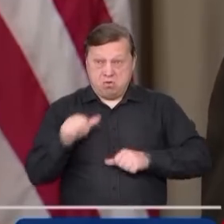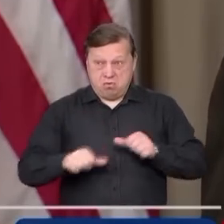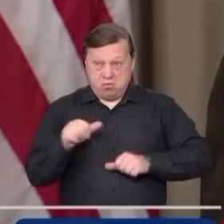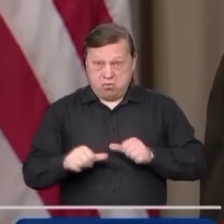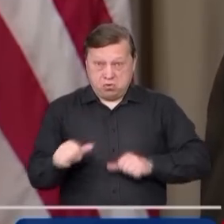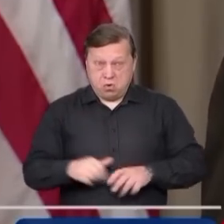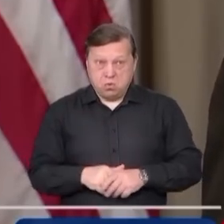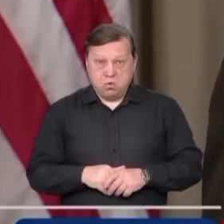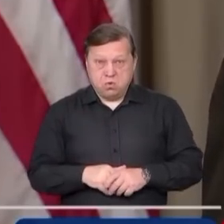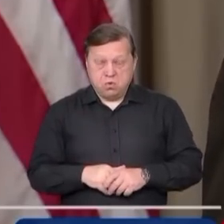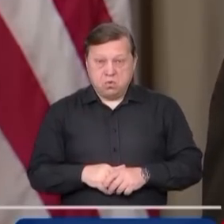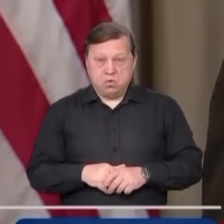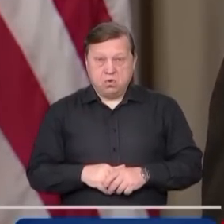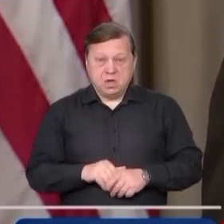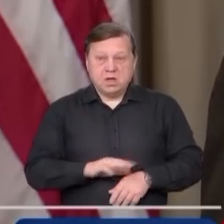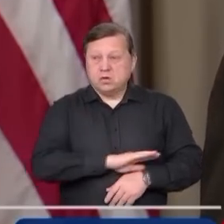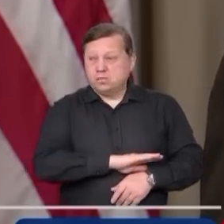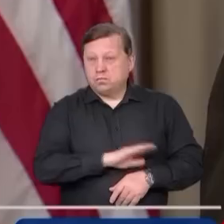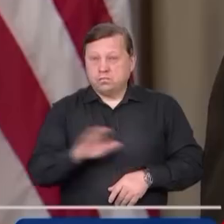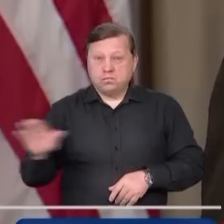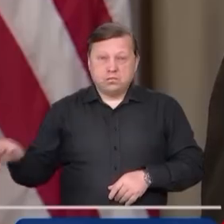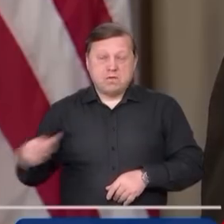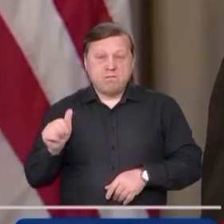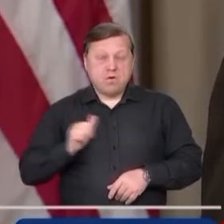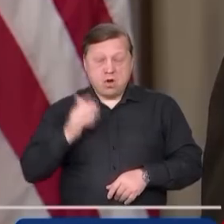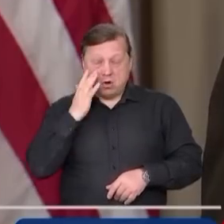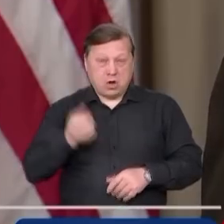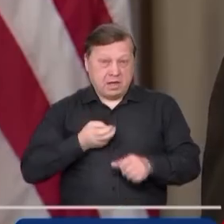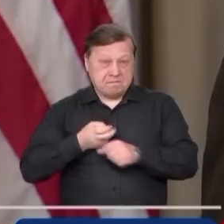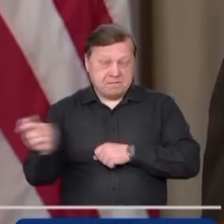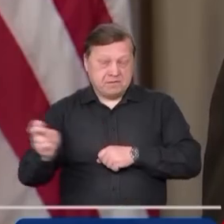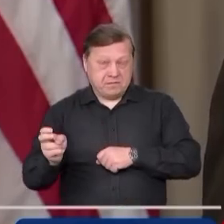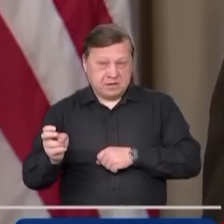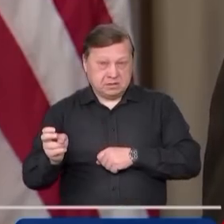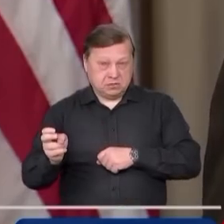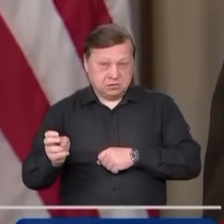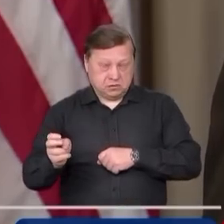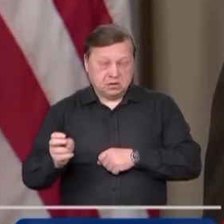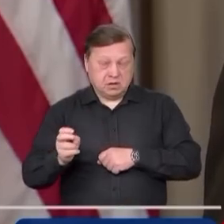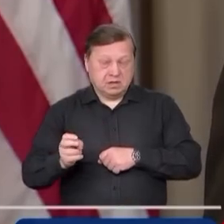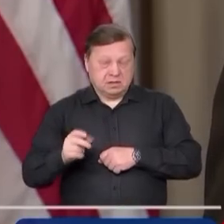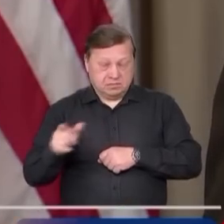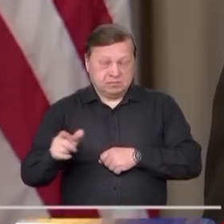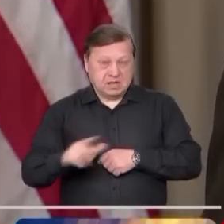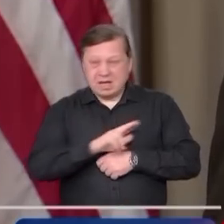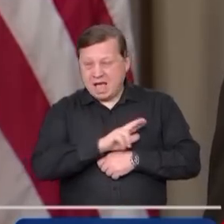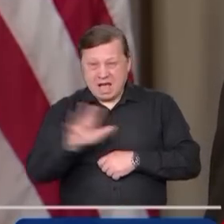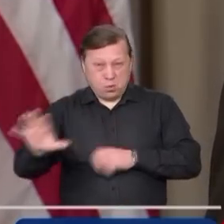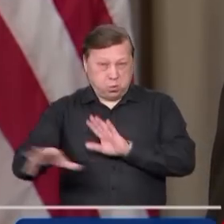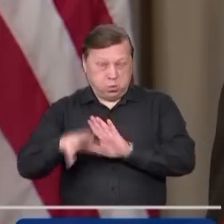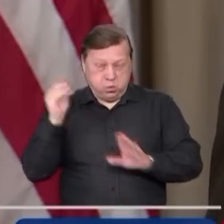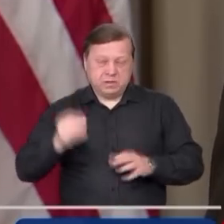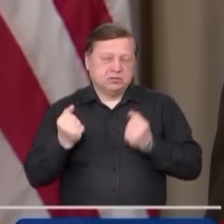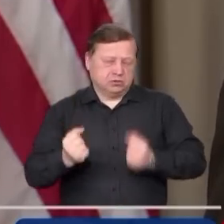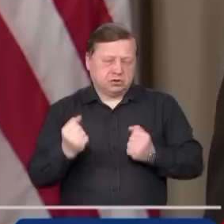będzie wyrzucić za pomocą siły wojskowej całe siły rosyjskie z każdego zakątka